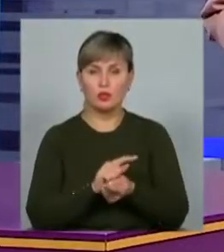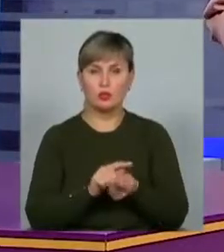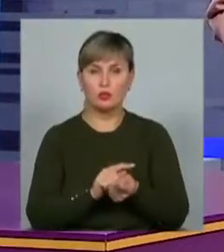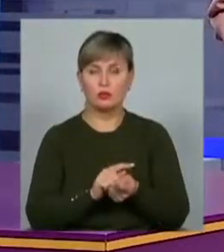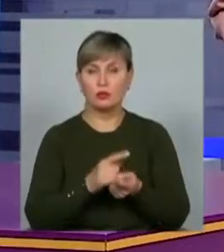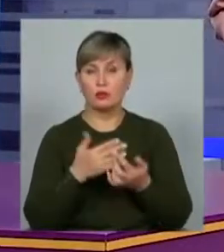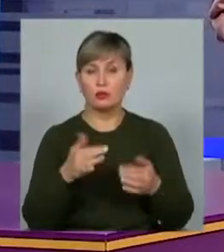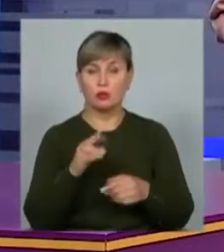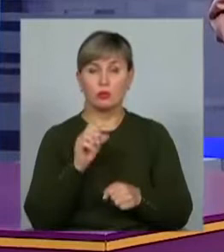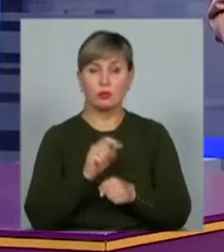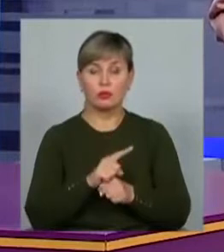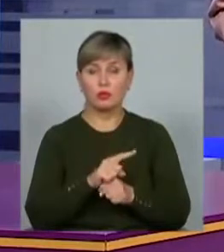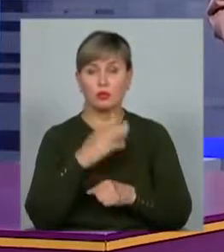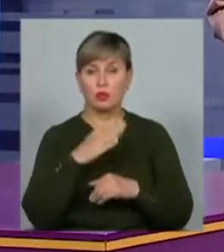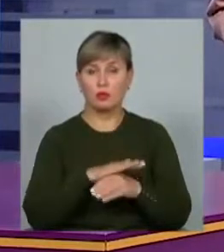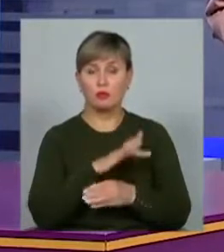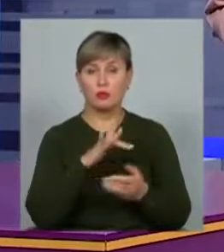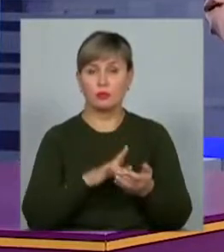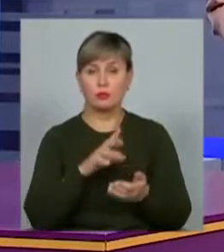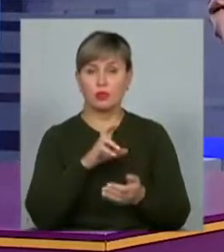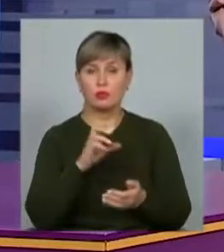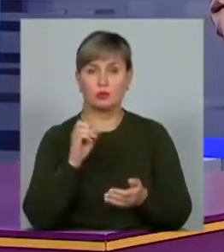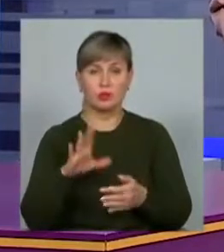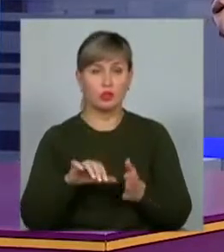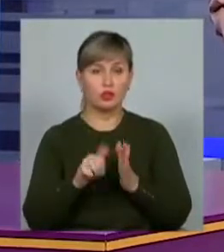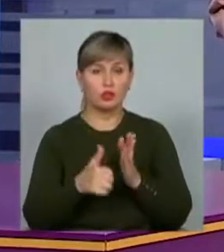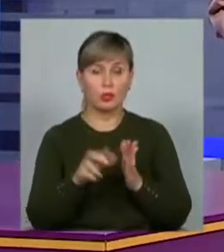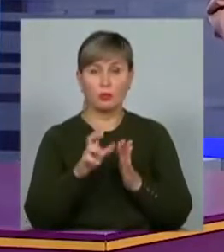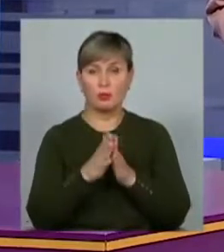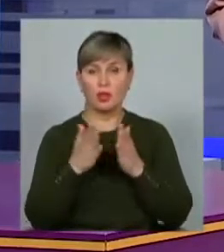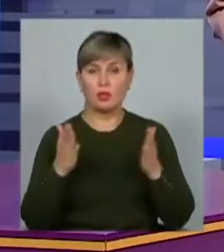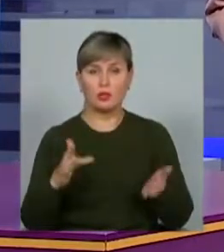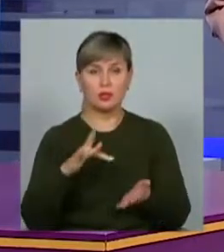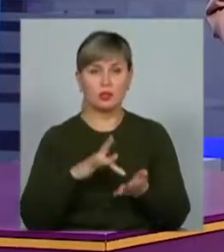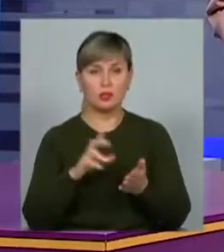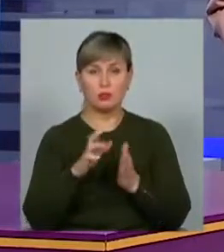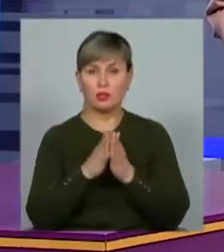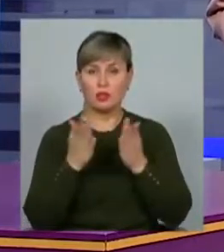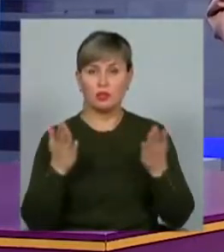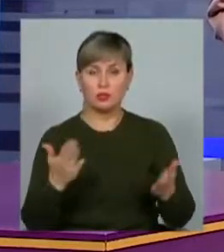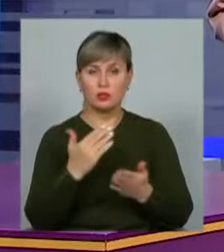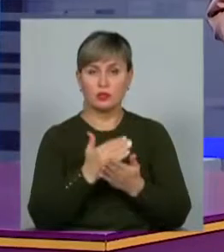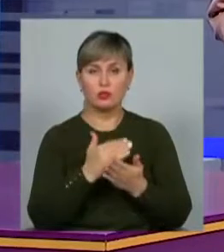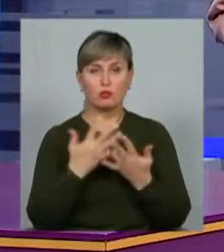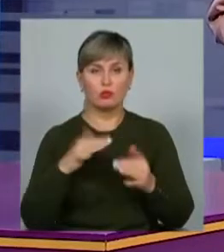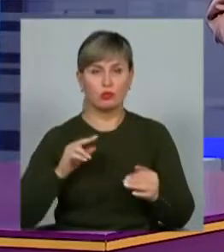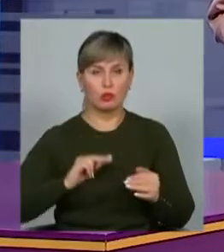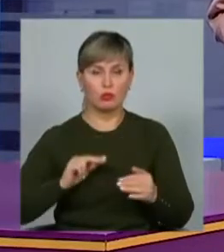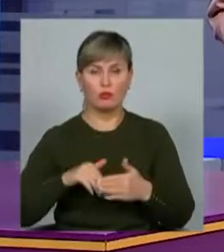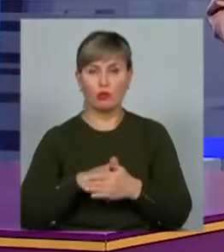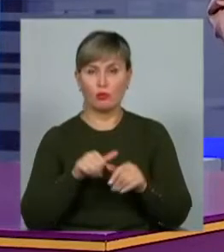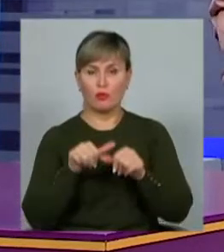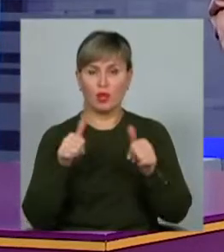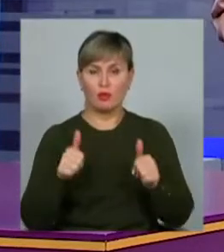по поручению акима мегаполиса Бакыджана Сагентаева. 16 библиотек централизованной библиотечной системы уже работают в новом